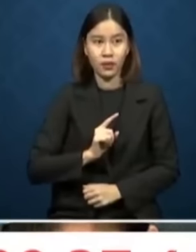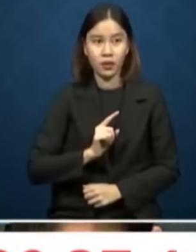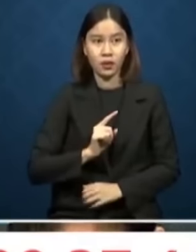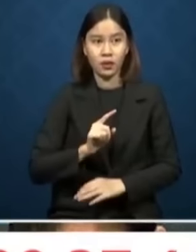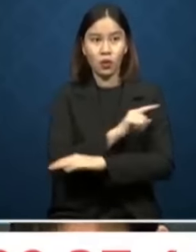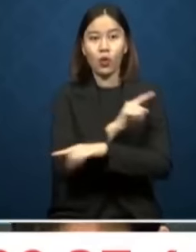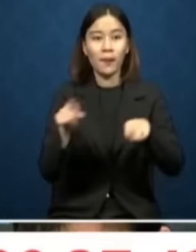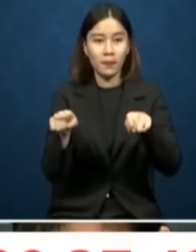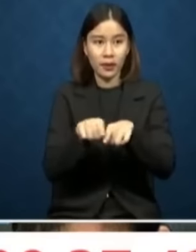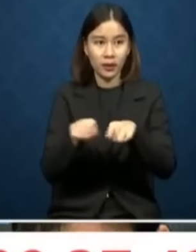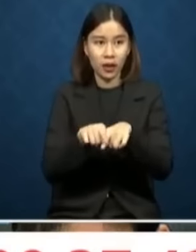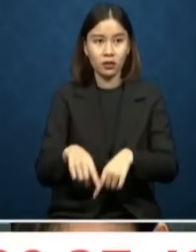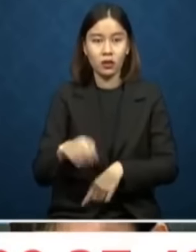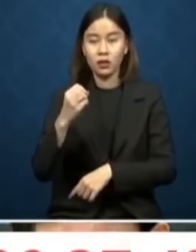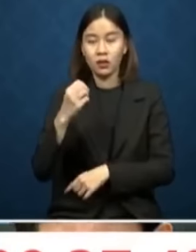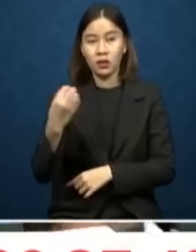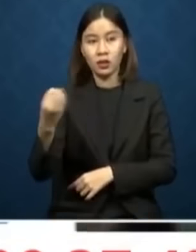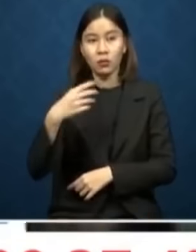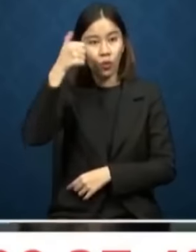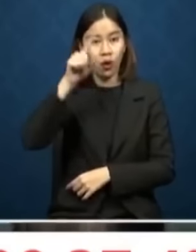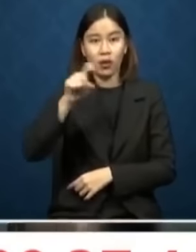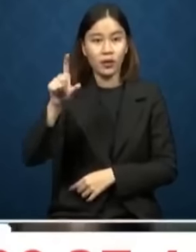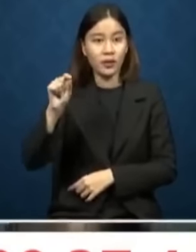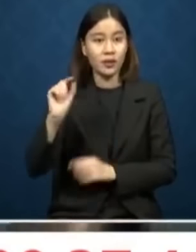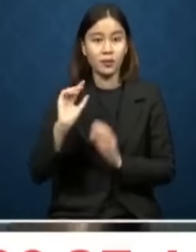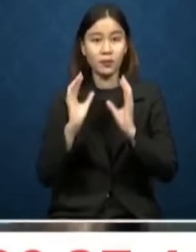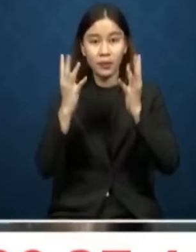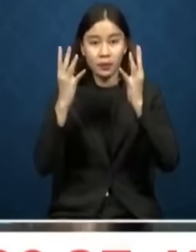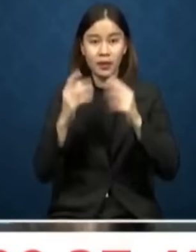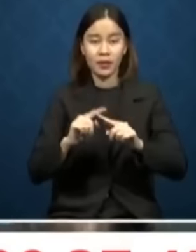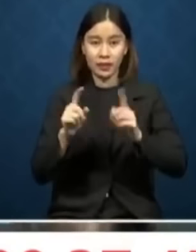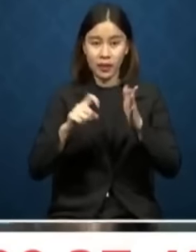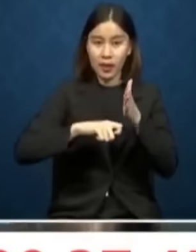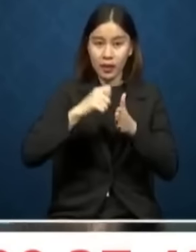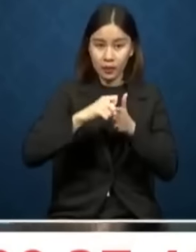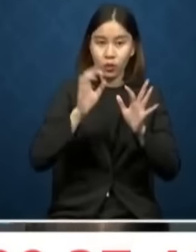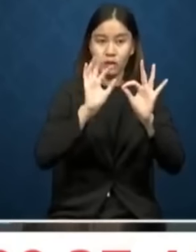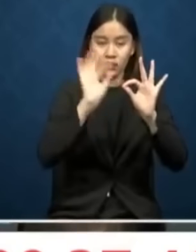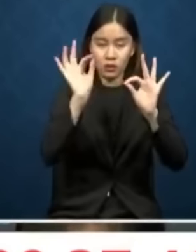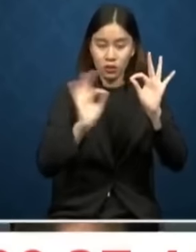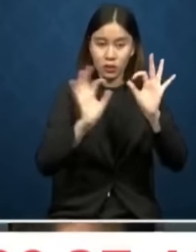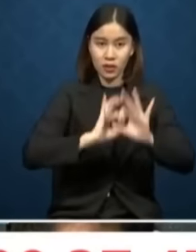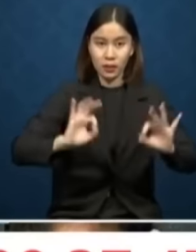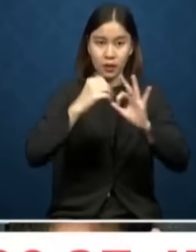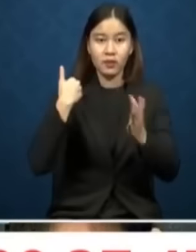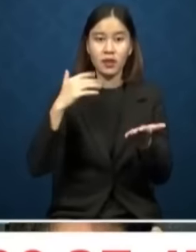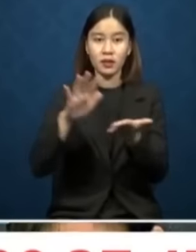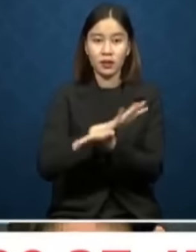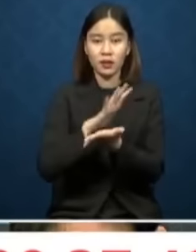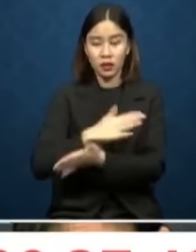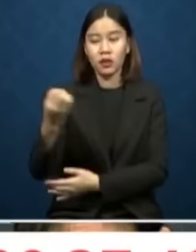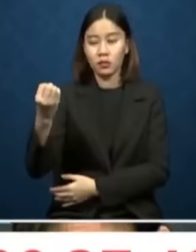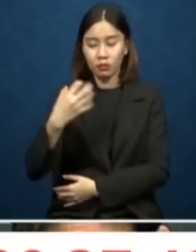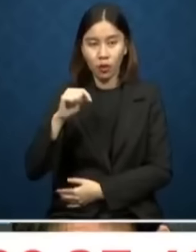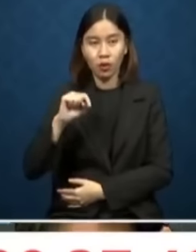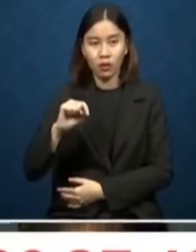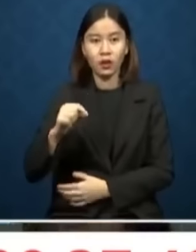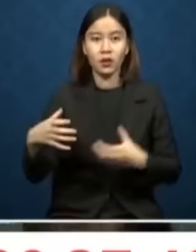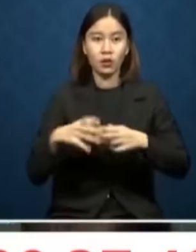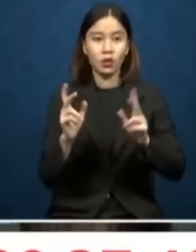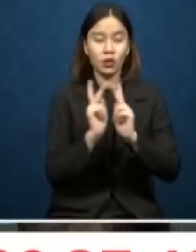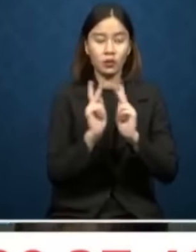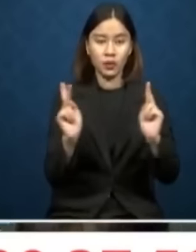ไม่มีแล้วครับที่มาอ้างกันว่า120วันแต่มีเหตุจำเป็นเขาก็เขียนไว้ในข้อ7ในเอกสารฉบับเดียวกันที่มาอ้างกับผมเนี่ยนะครับกับอ้างกับกรรมธิ